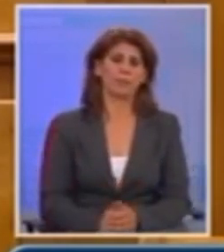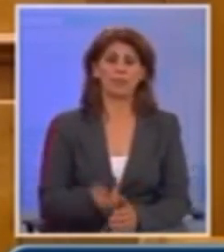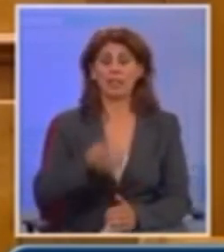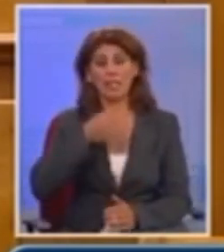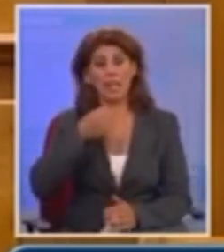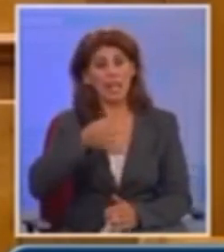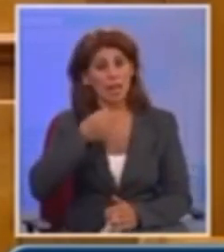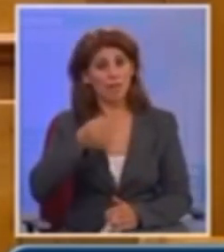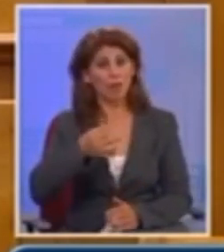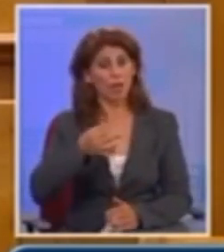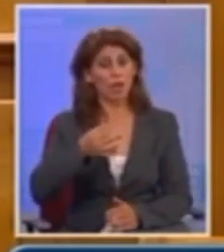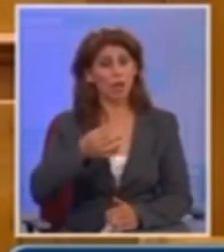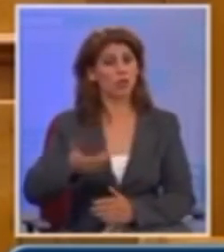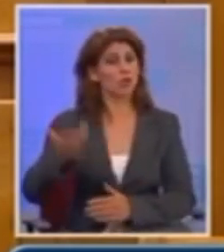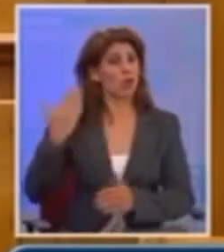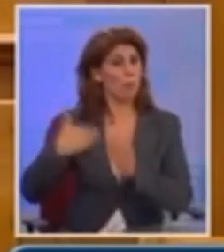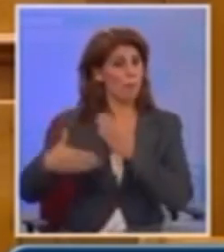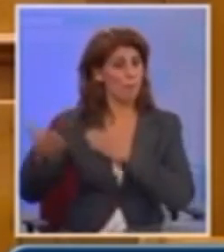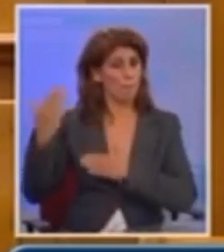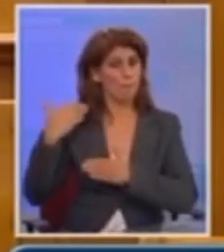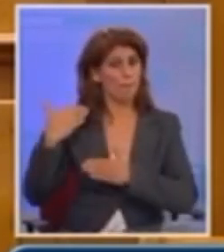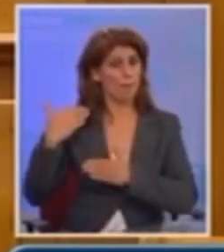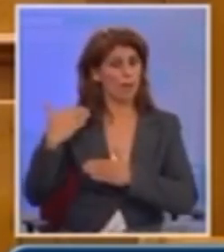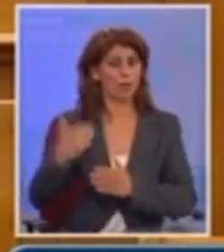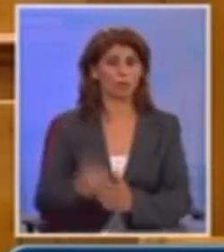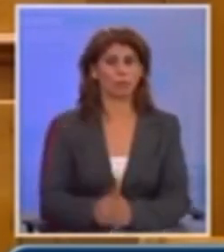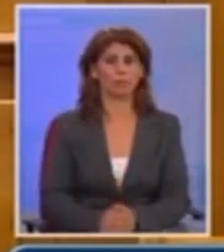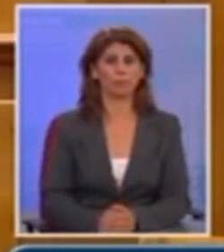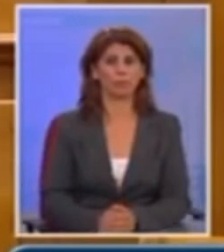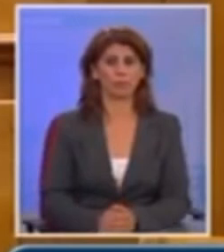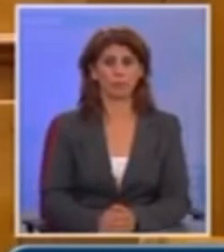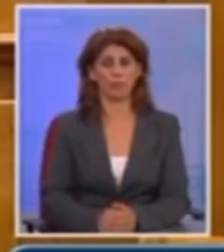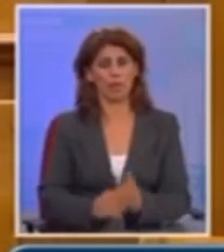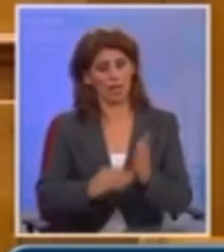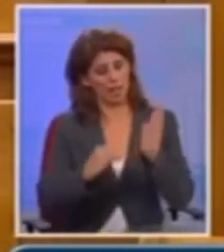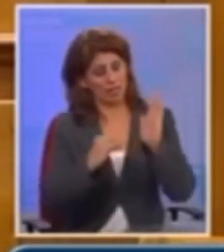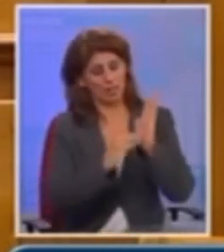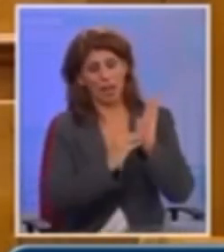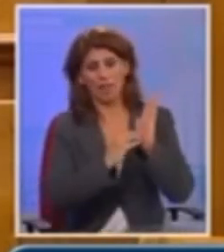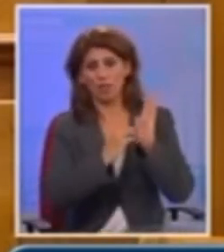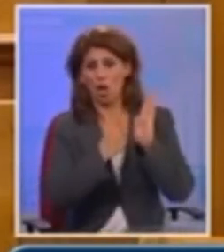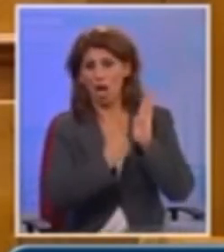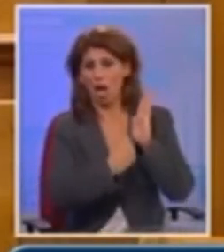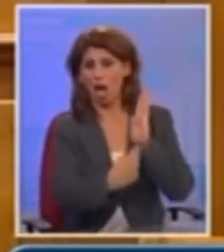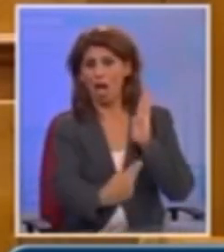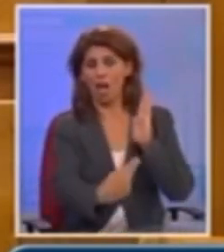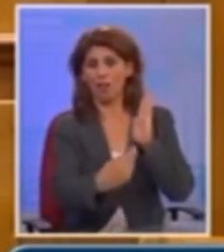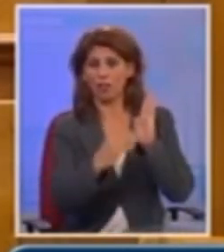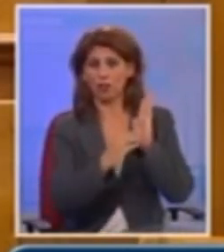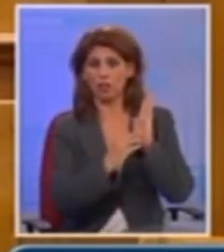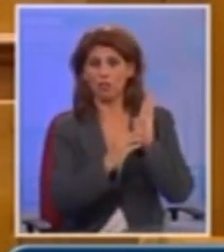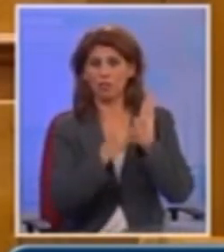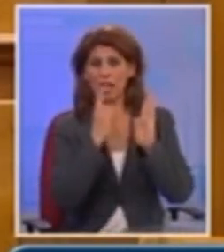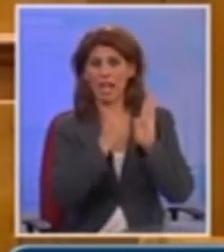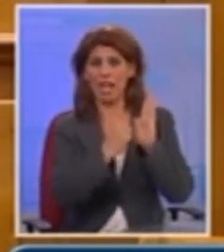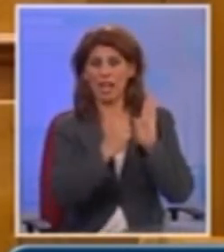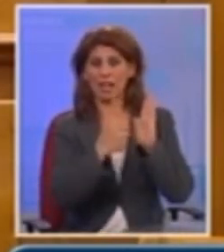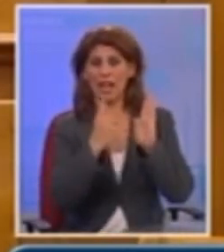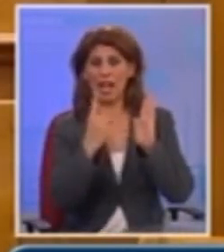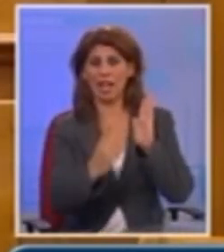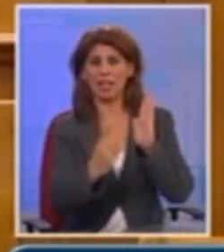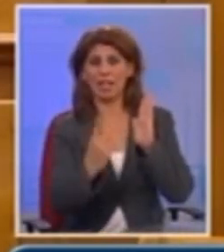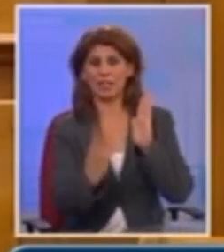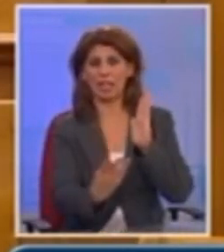αναφορά στο παλιό ακροτελεύτιο άρθρο του Συντάγματος, στο